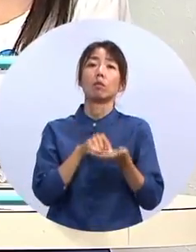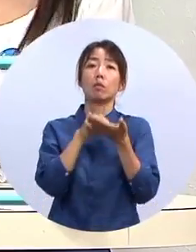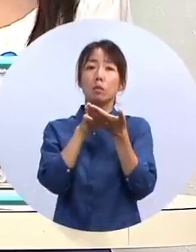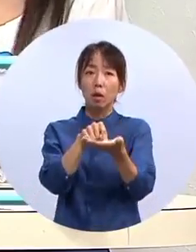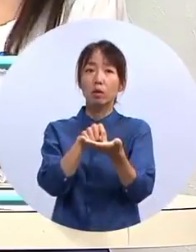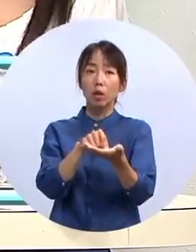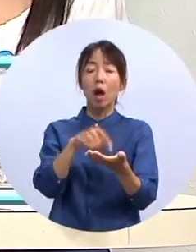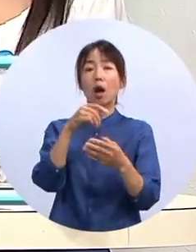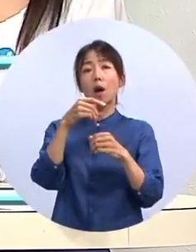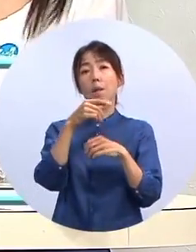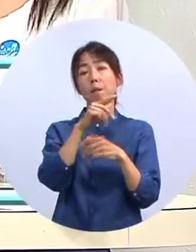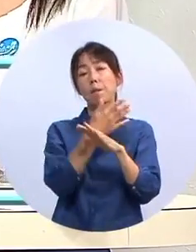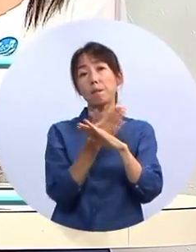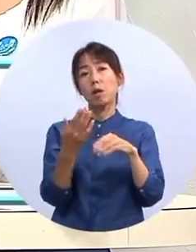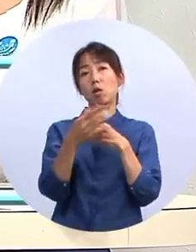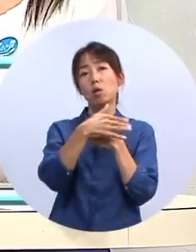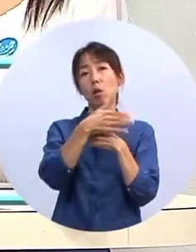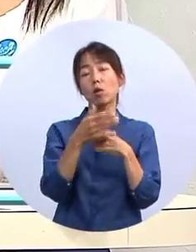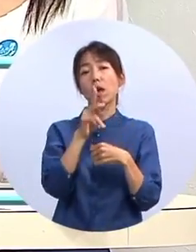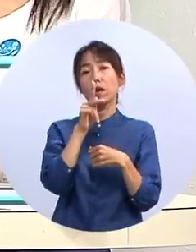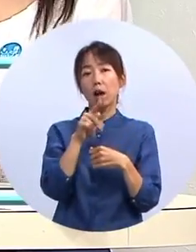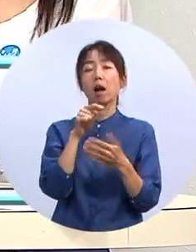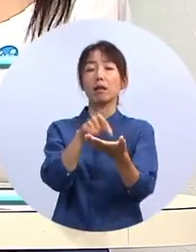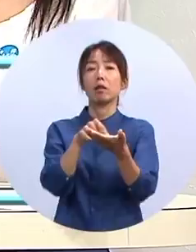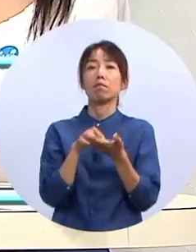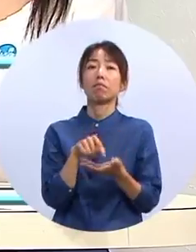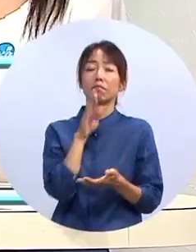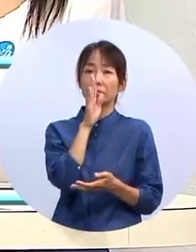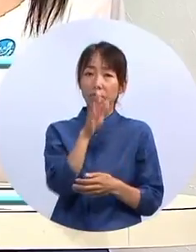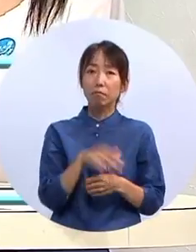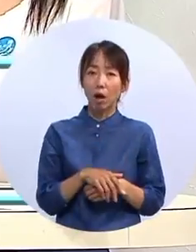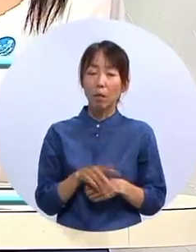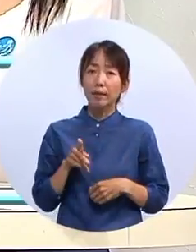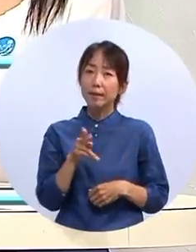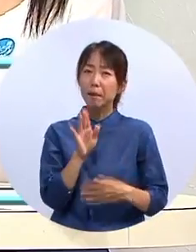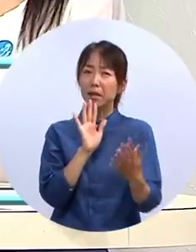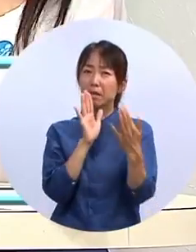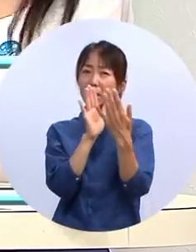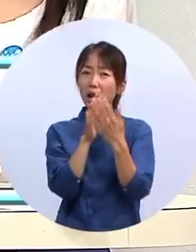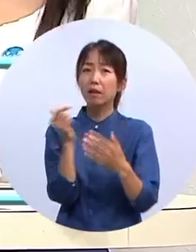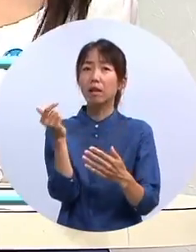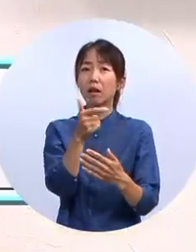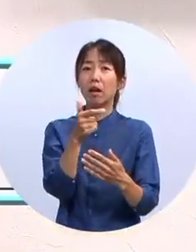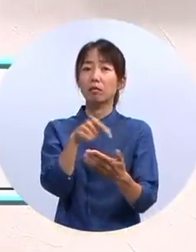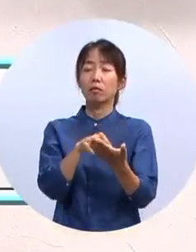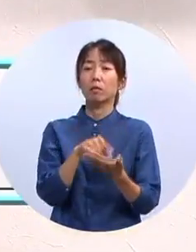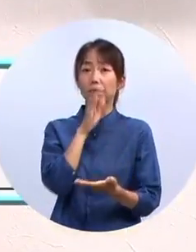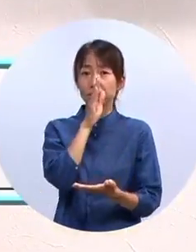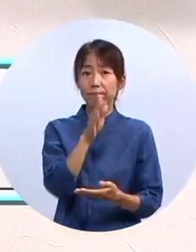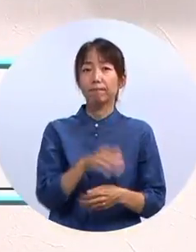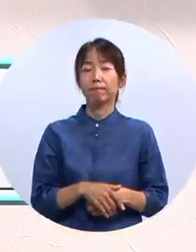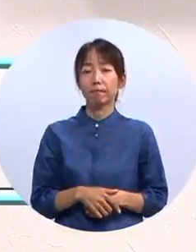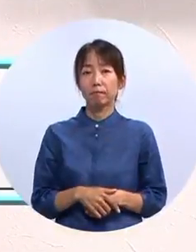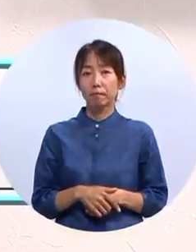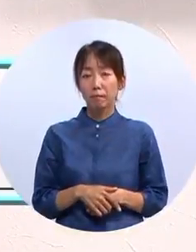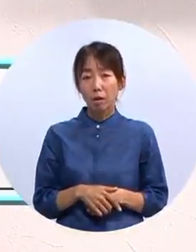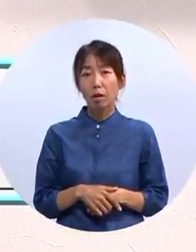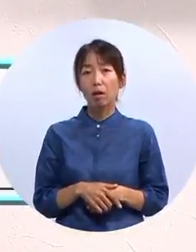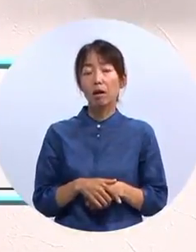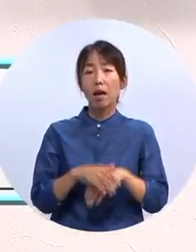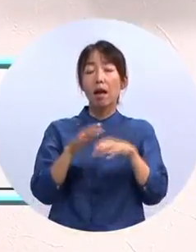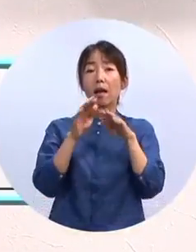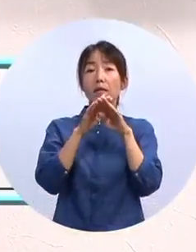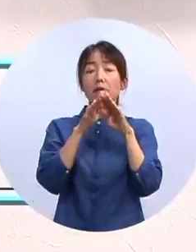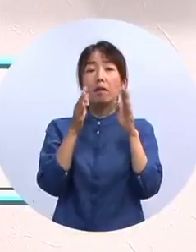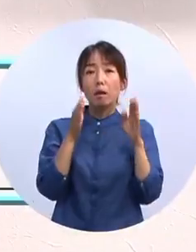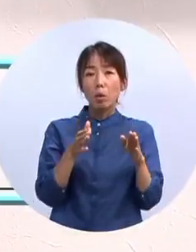ください。締め切り間近となっておりますので、お早めの応募をお願いいたします。 建物緑化賞や緑と